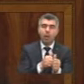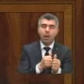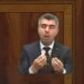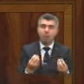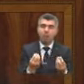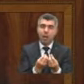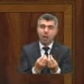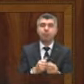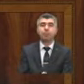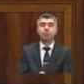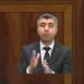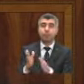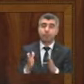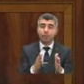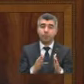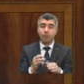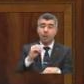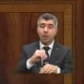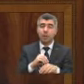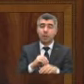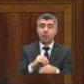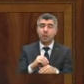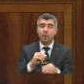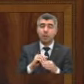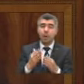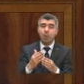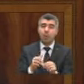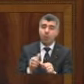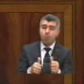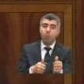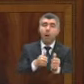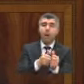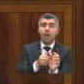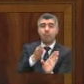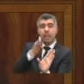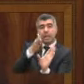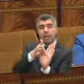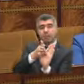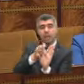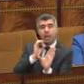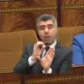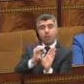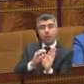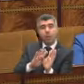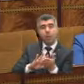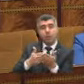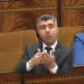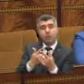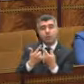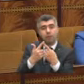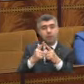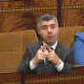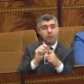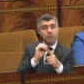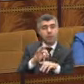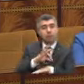والاستشارة، والمواكبة النفسية الاجتماعية، وخدمة المواكبة الإدارية التقنية التي تقوم بها